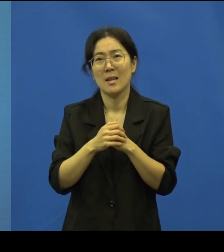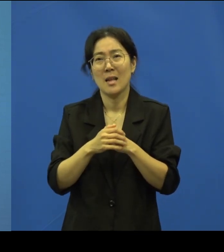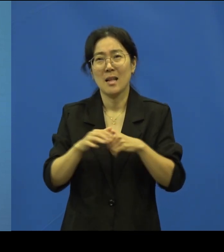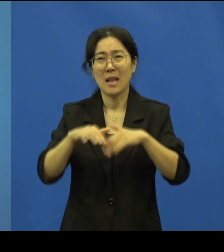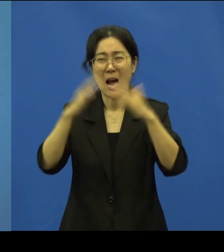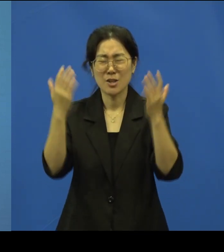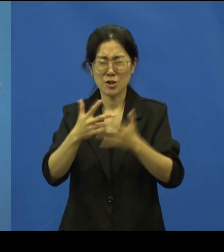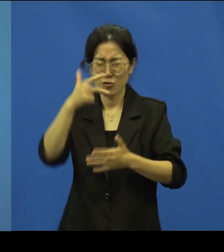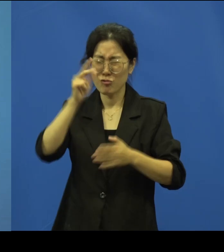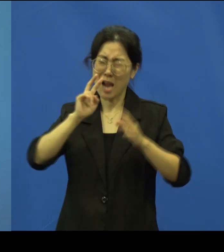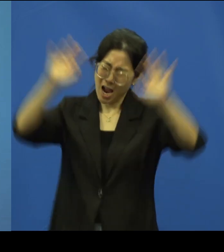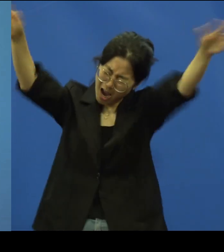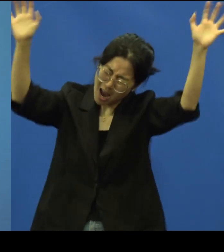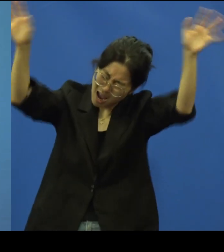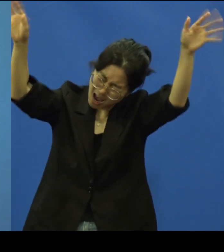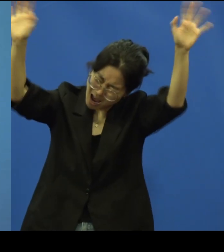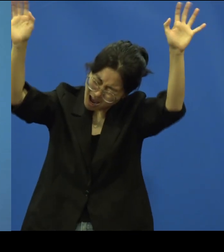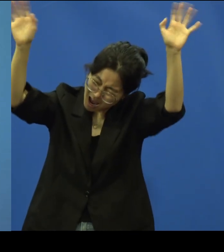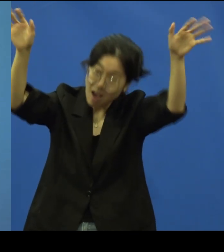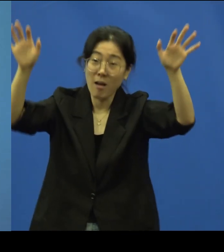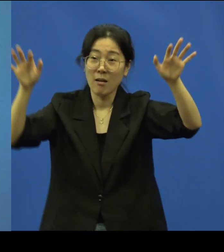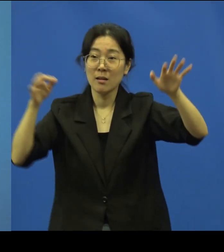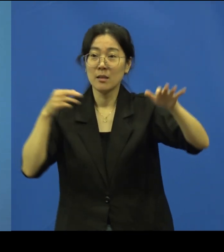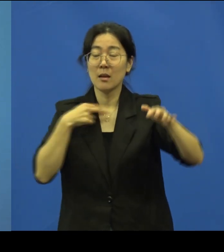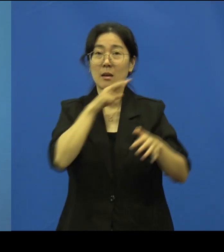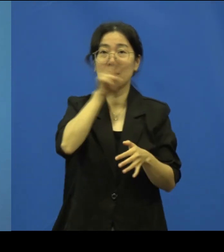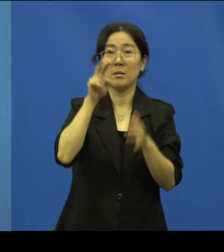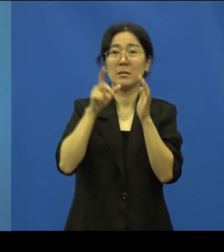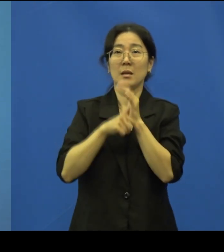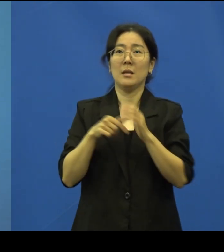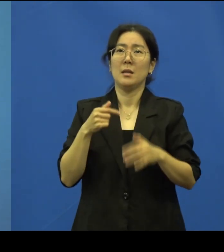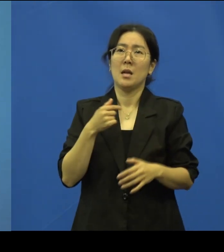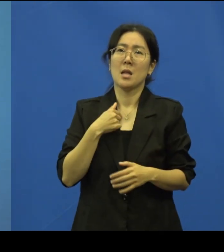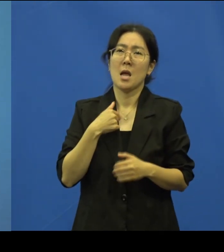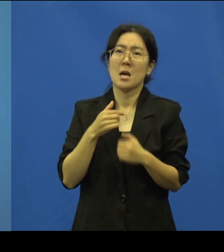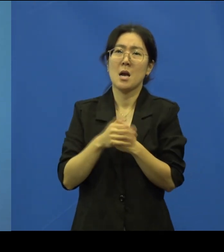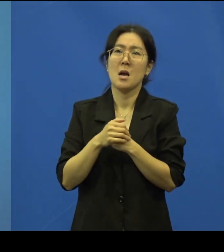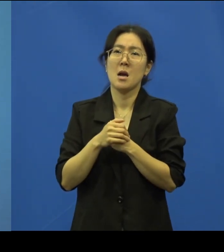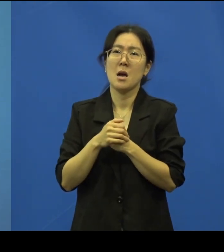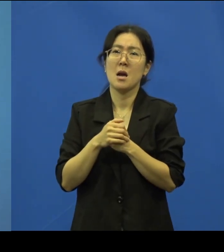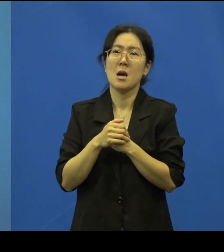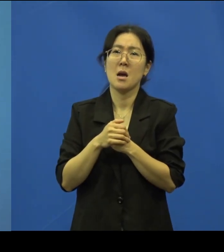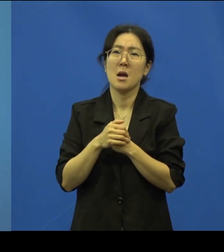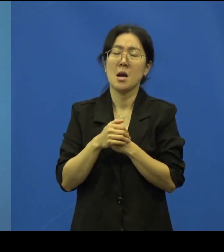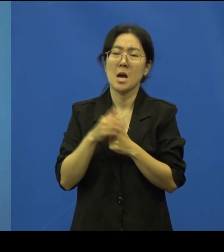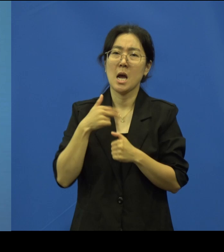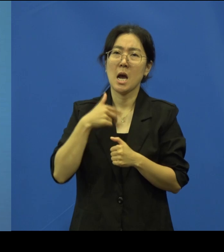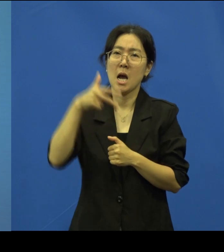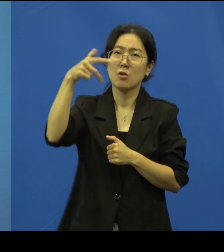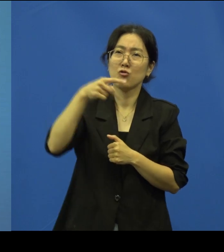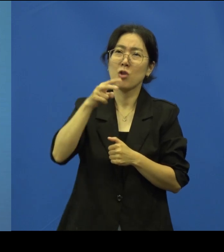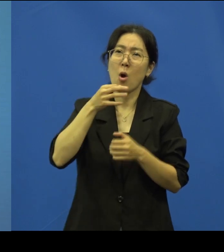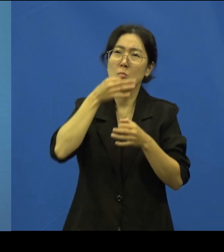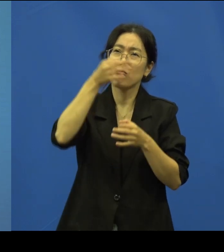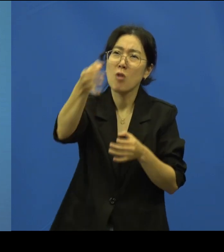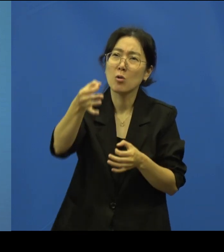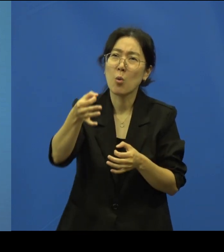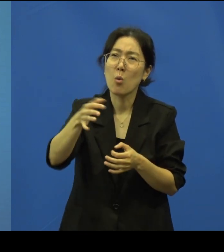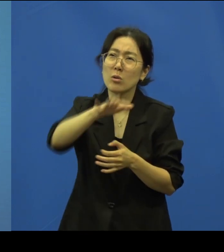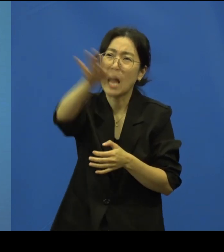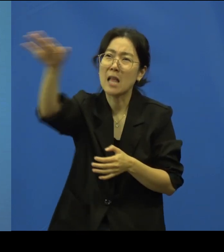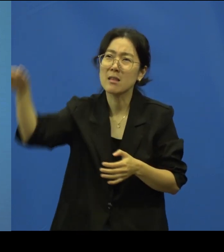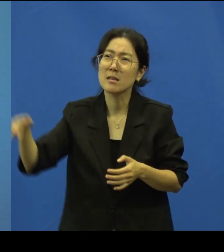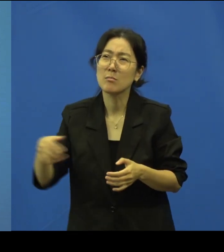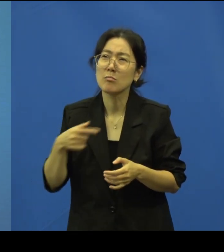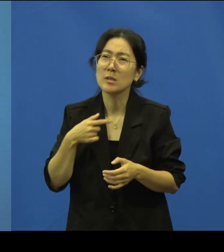다들 주여하고 이렇게 소리를 치니까 내가 주여라고 불러도 아무도 못 듣겠더라고요. 그래서